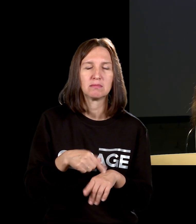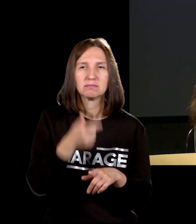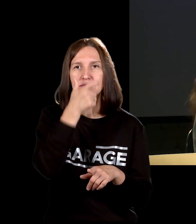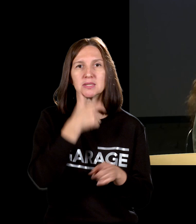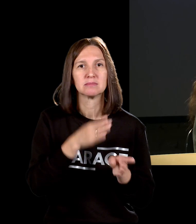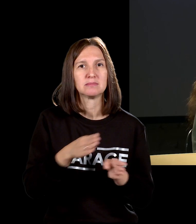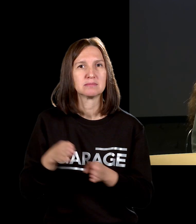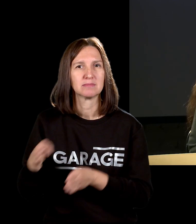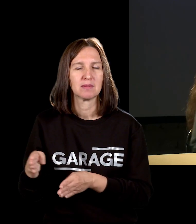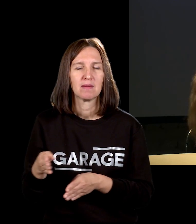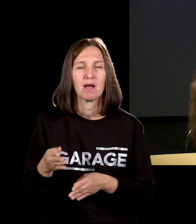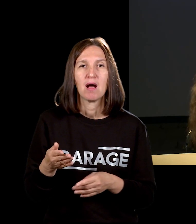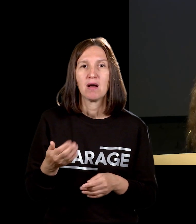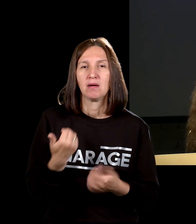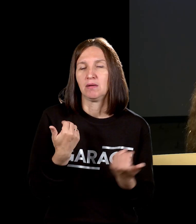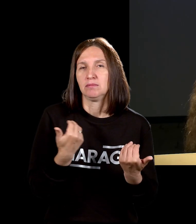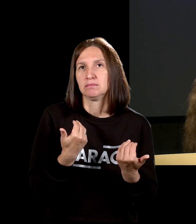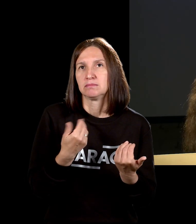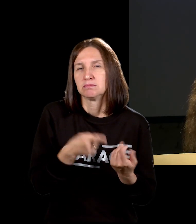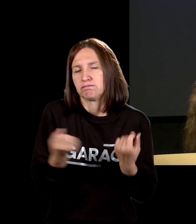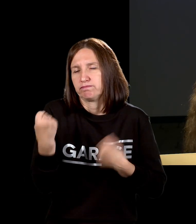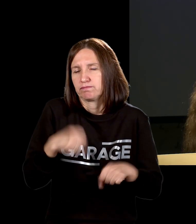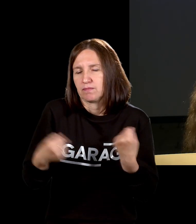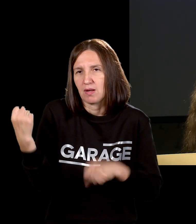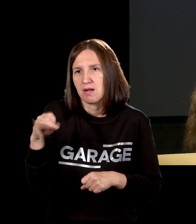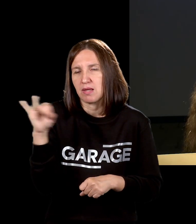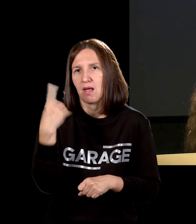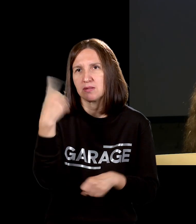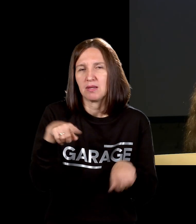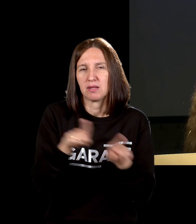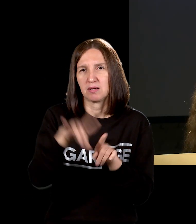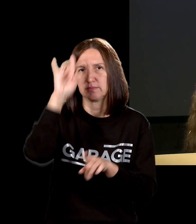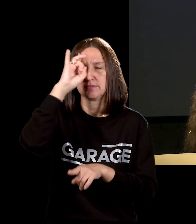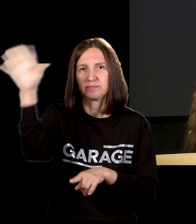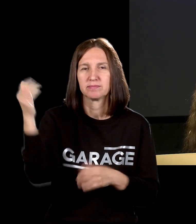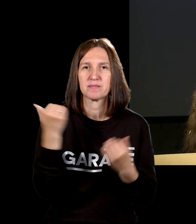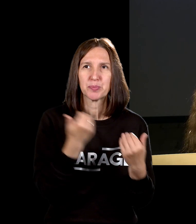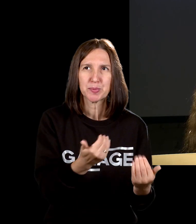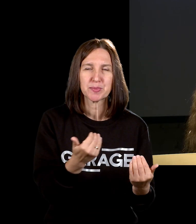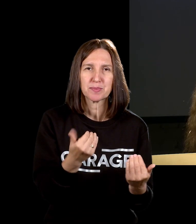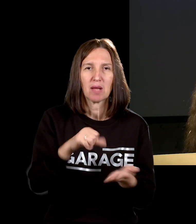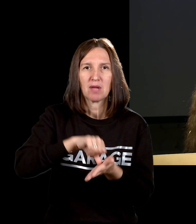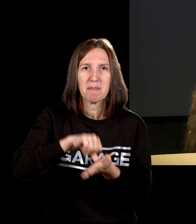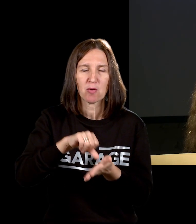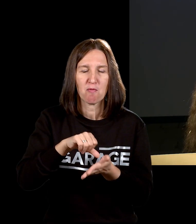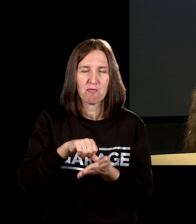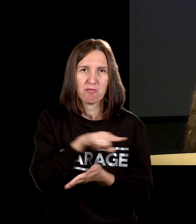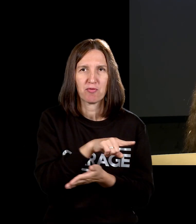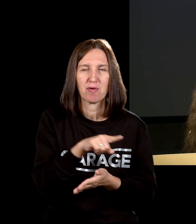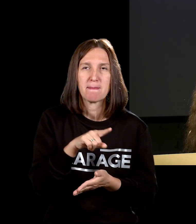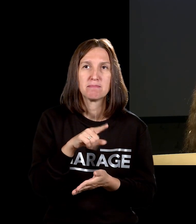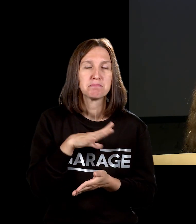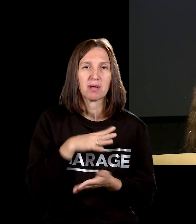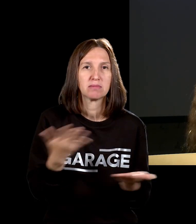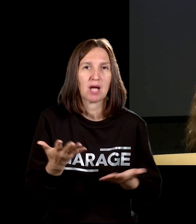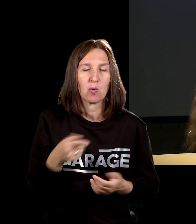общепринятого, то есть экспериментальным жанром. И один из самых знаменитых номеров берлинского кабаре того времени заключался в